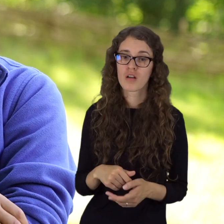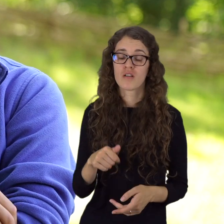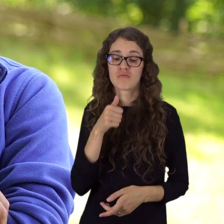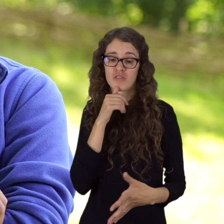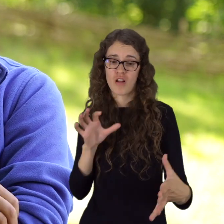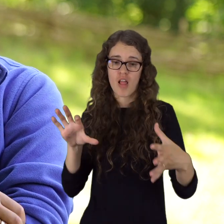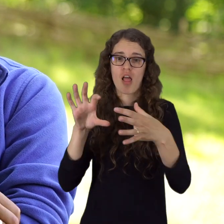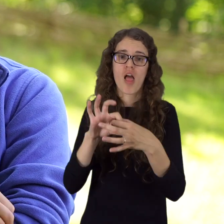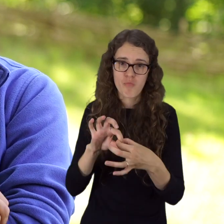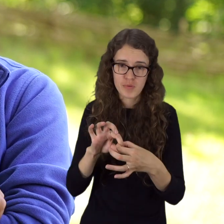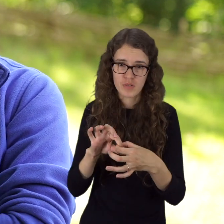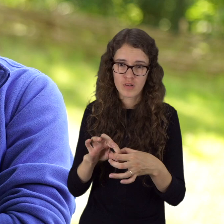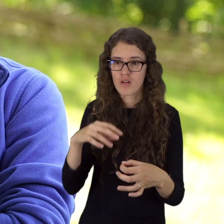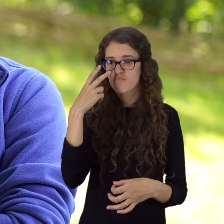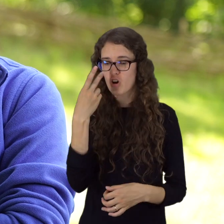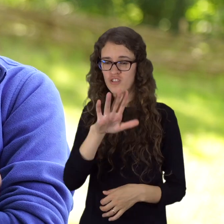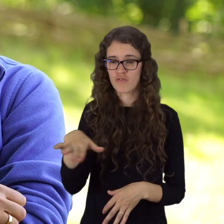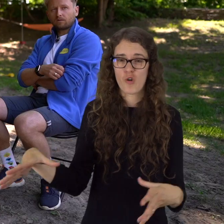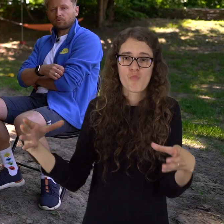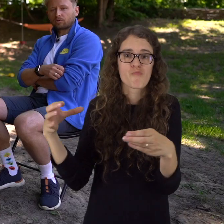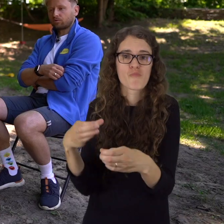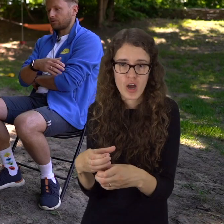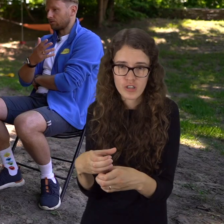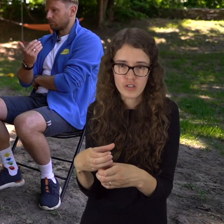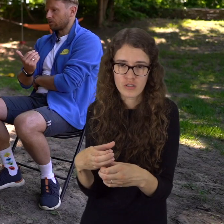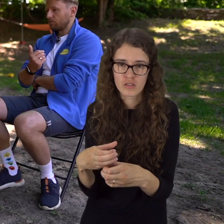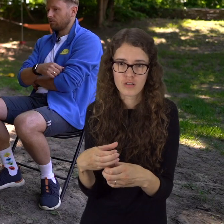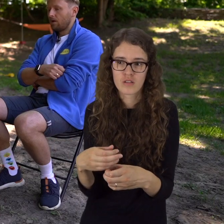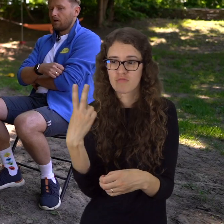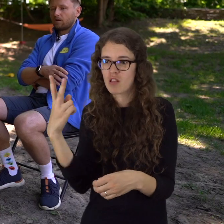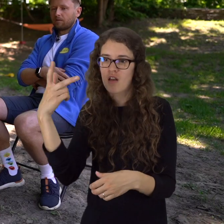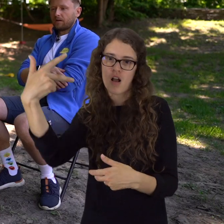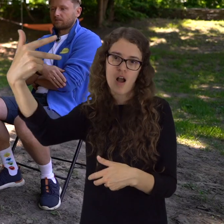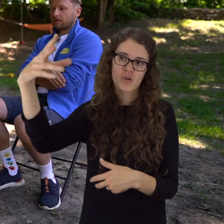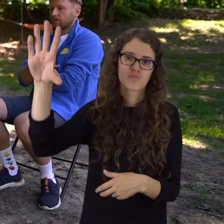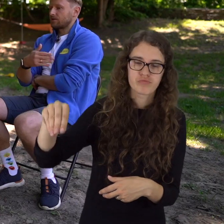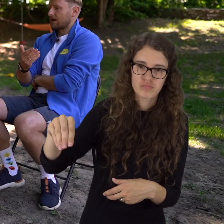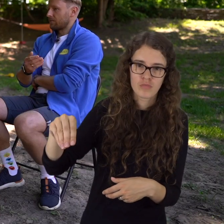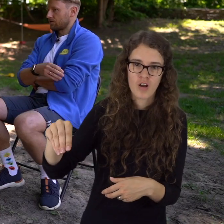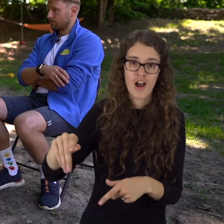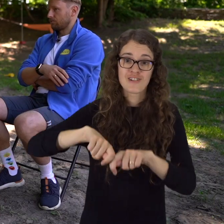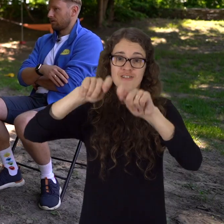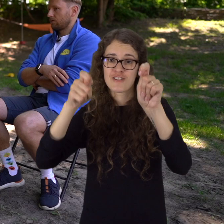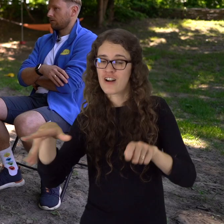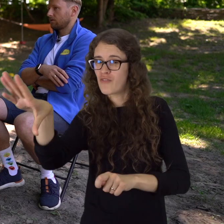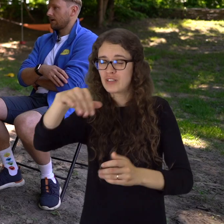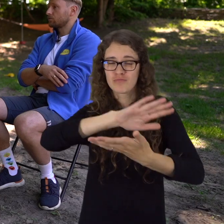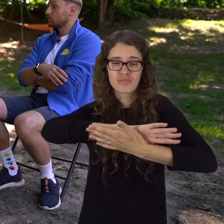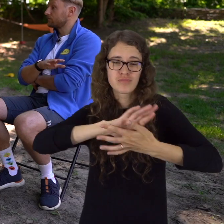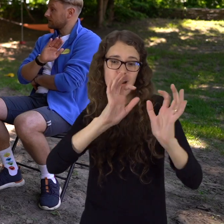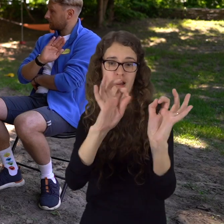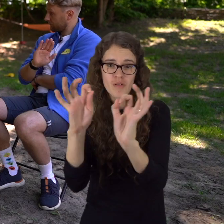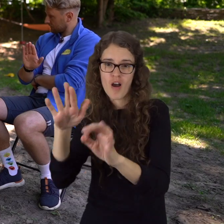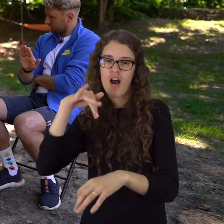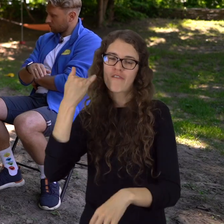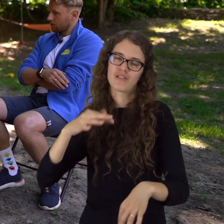buvo vietos kur. Nes tikrai, kai tu prisijungi ir tu atrodo turi nedaug tų mokinių, bet na, kažkas kamerą išsijungia. Ir ką, iš